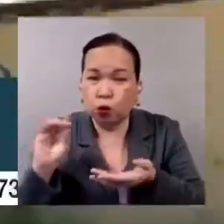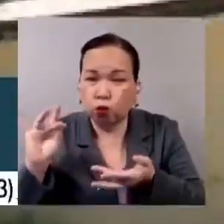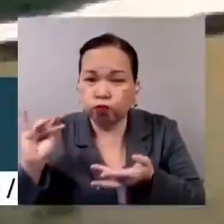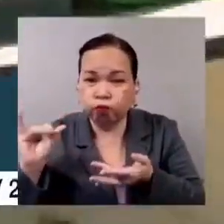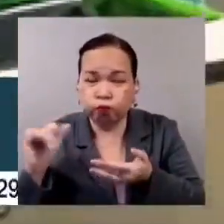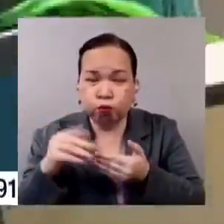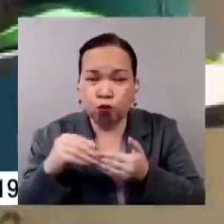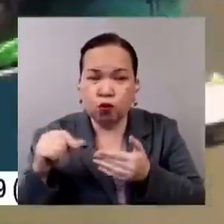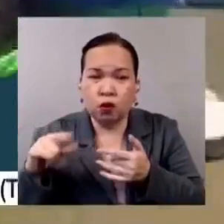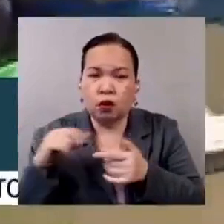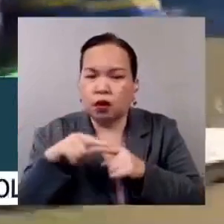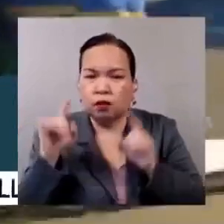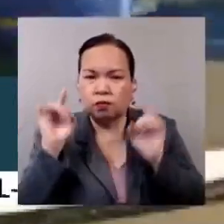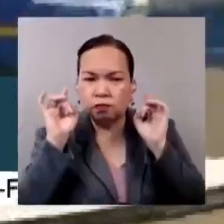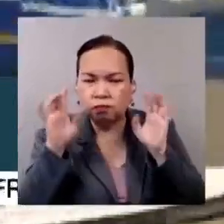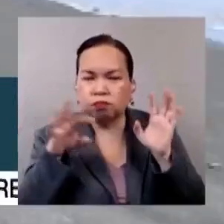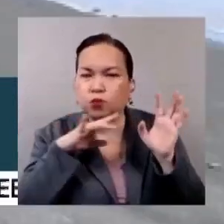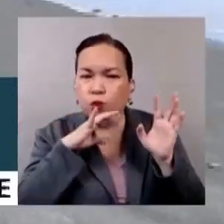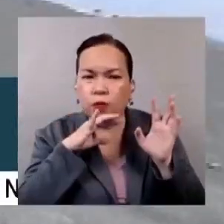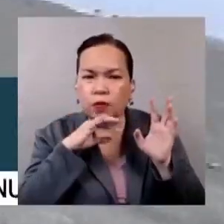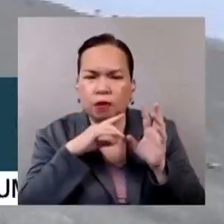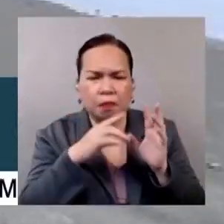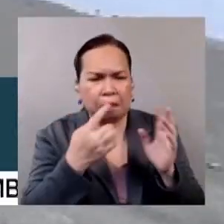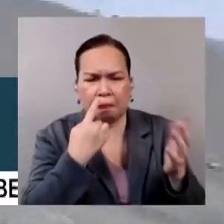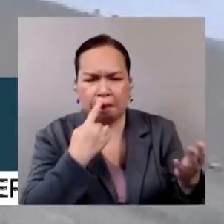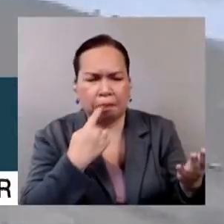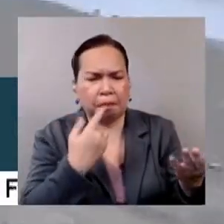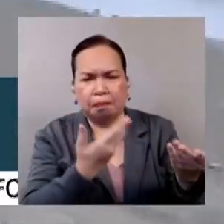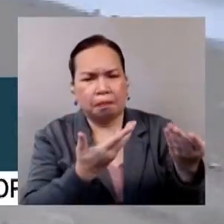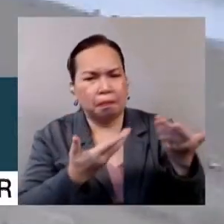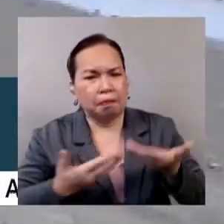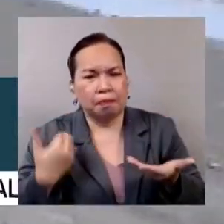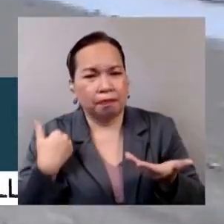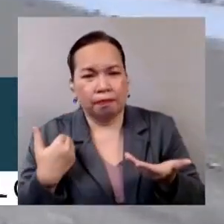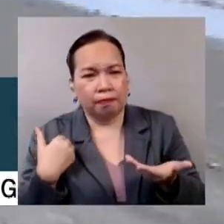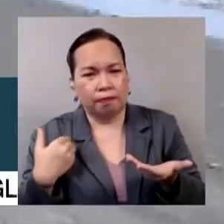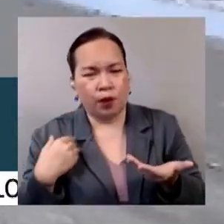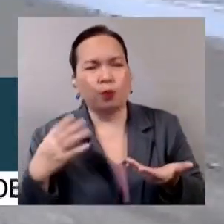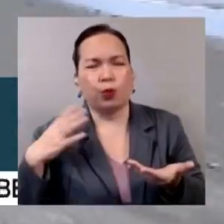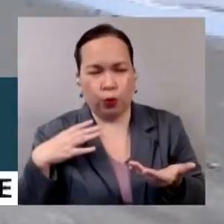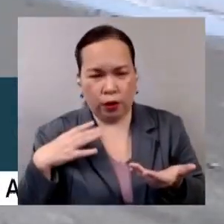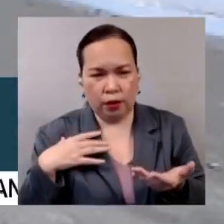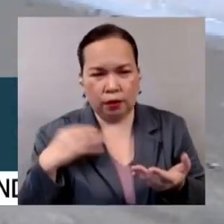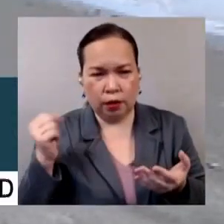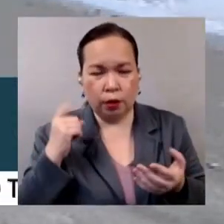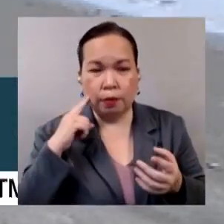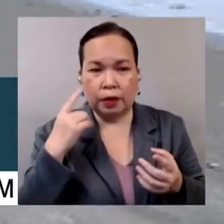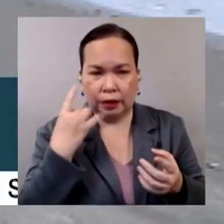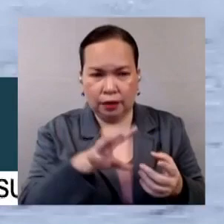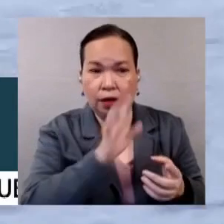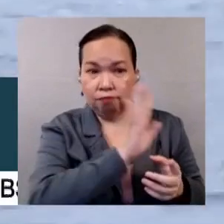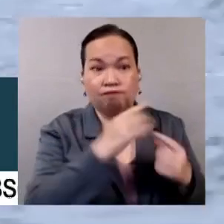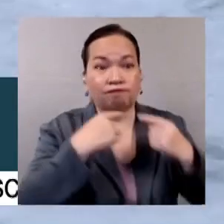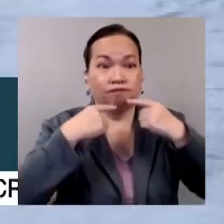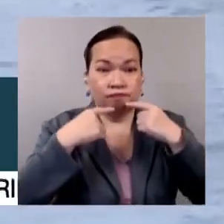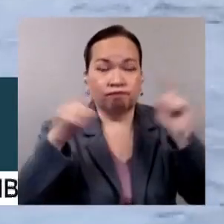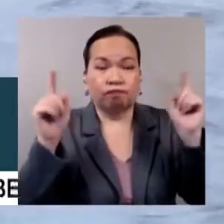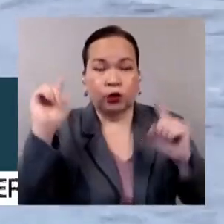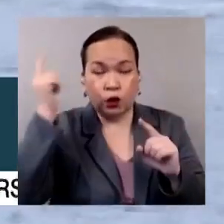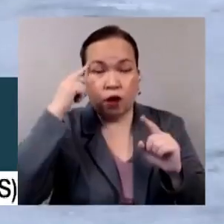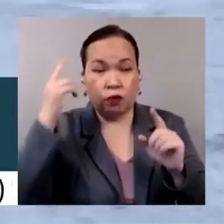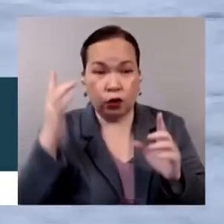ng Pola water, wala pa sa amin. So waiting kami dito. Pero ang pinanghawakan lang namin is yung in-announce ni Gov